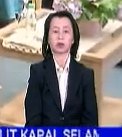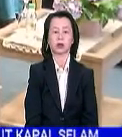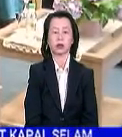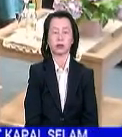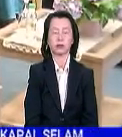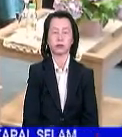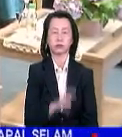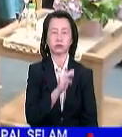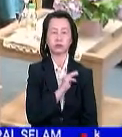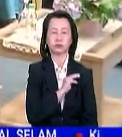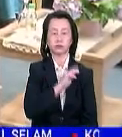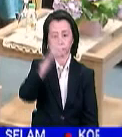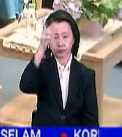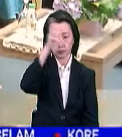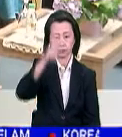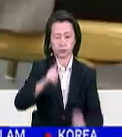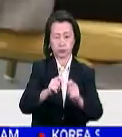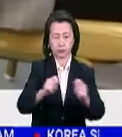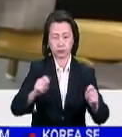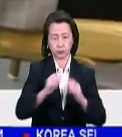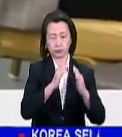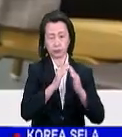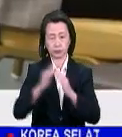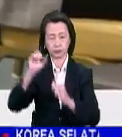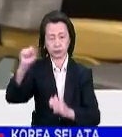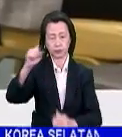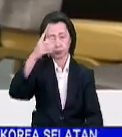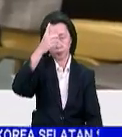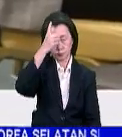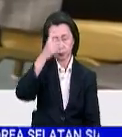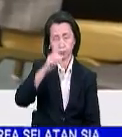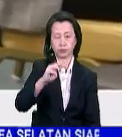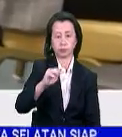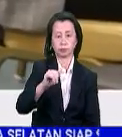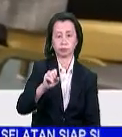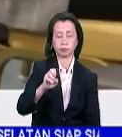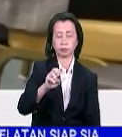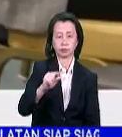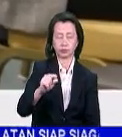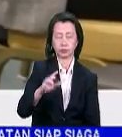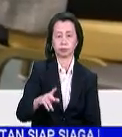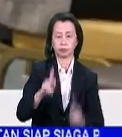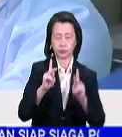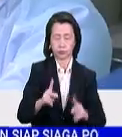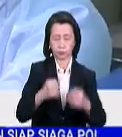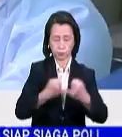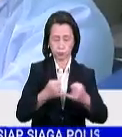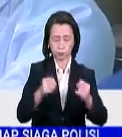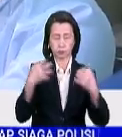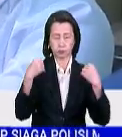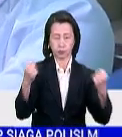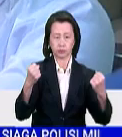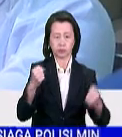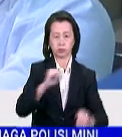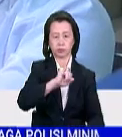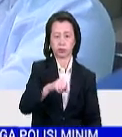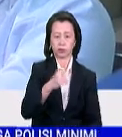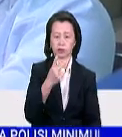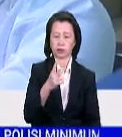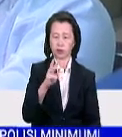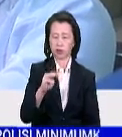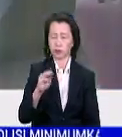menurut menteri kerajaan tempatan dan Perumahan Sabah dato' Sri Panglima Masidi manjun pihak jabatan kesehatan negeri Sabah